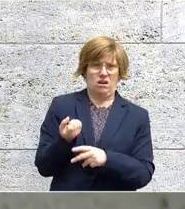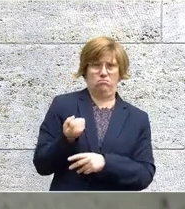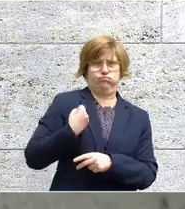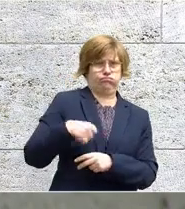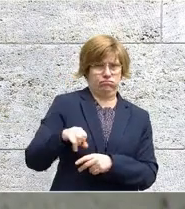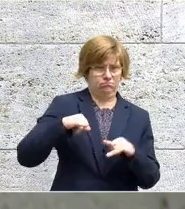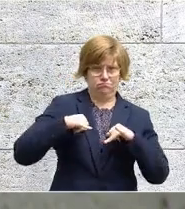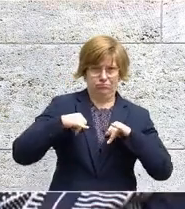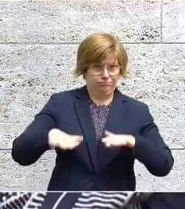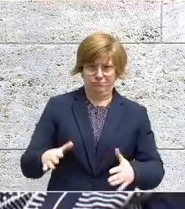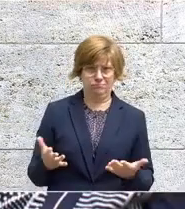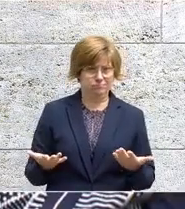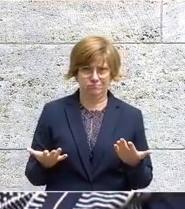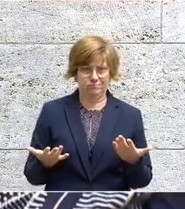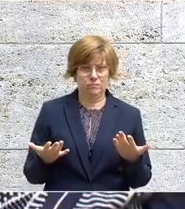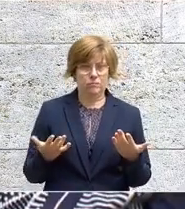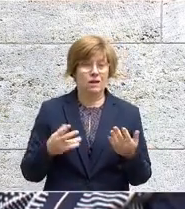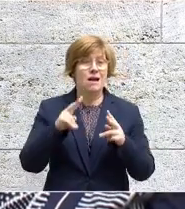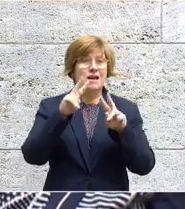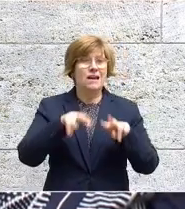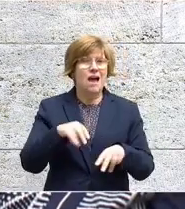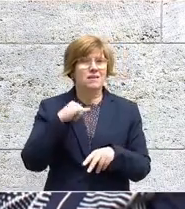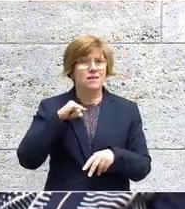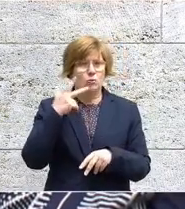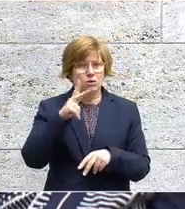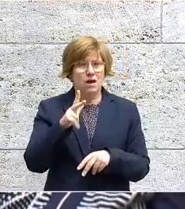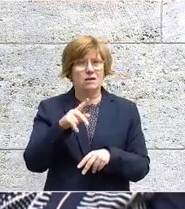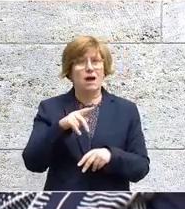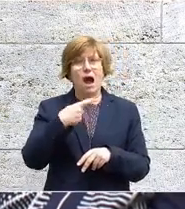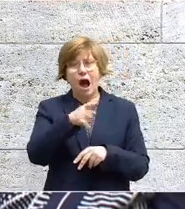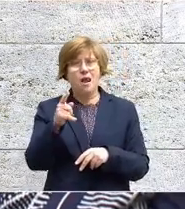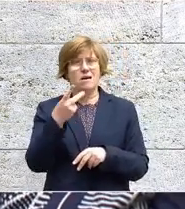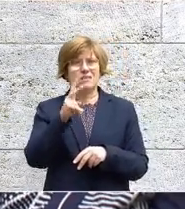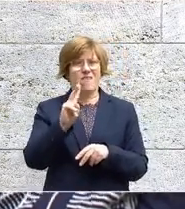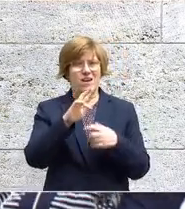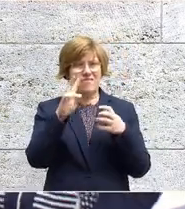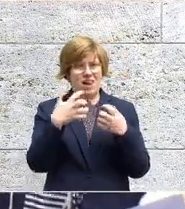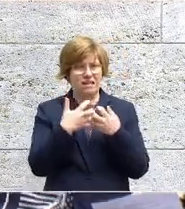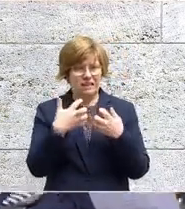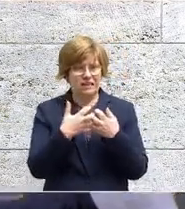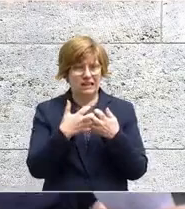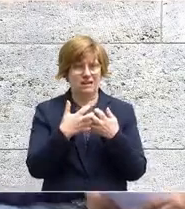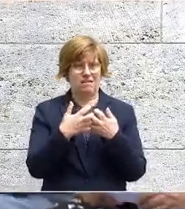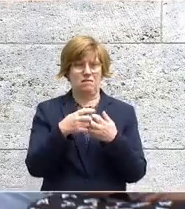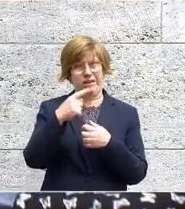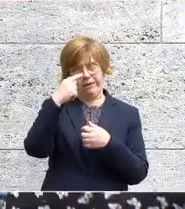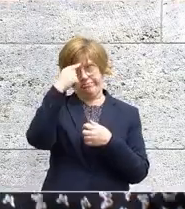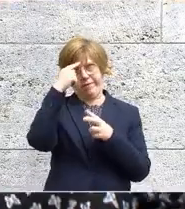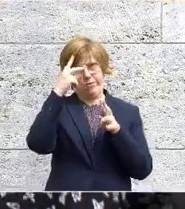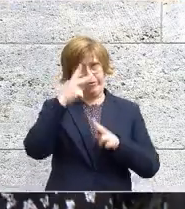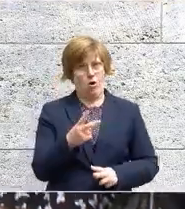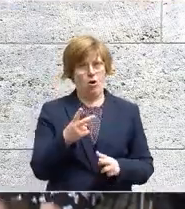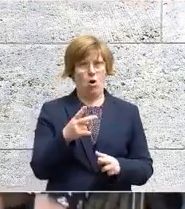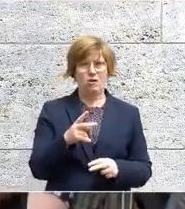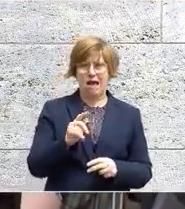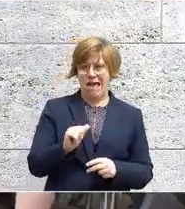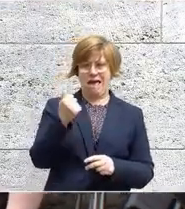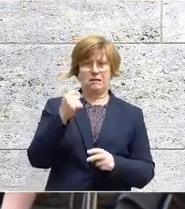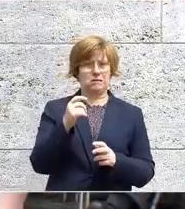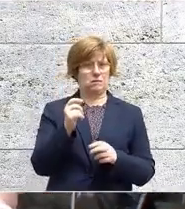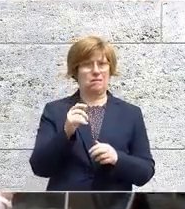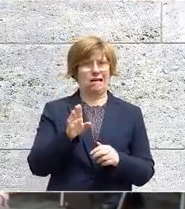Meine sehr geehrten Damen und Herren, für all jene, die den Zweiten Weltkrieg noch selbst erlebt oder ihre ersten Kindheitserinnerungen in den